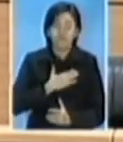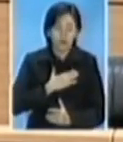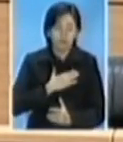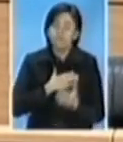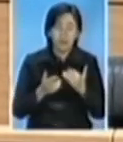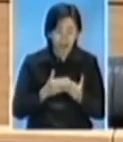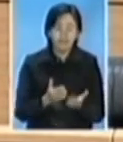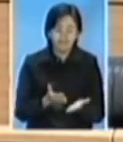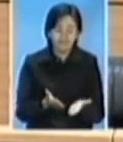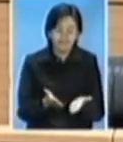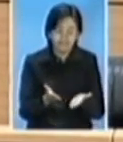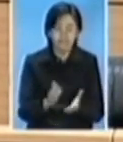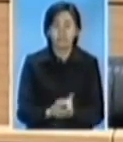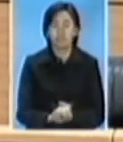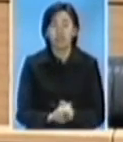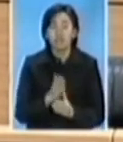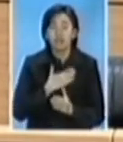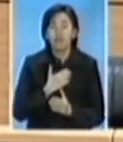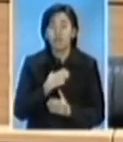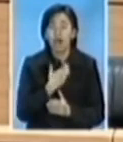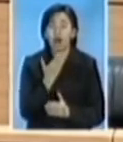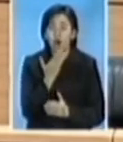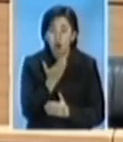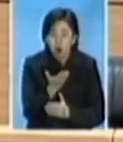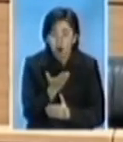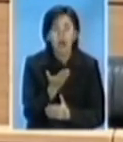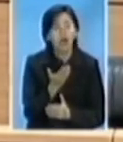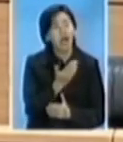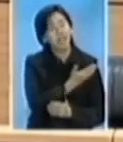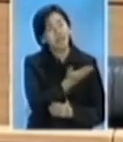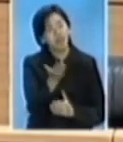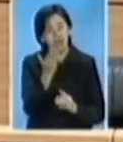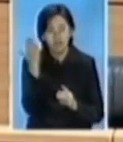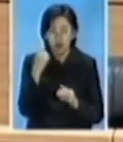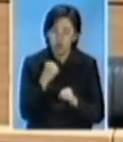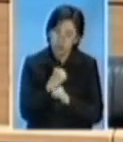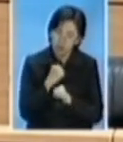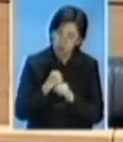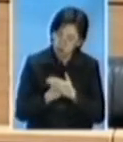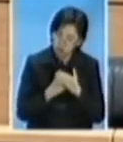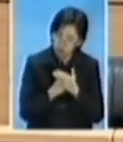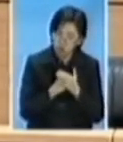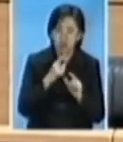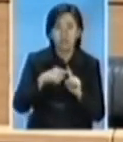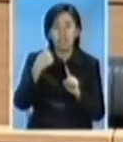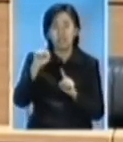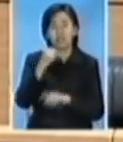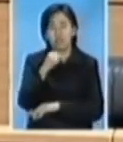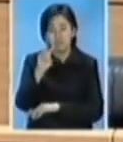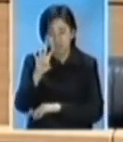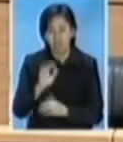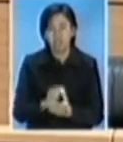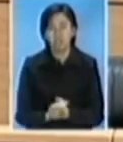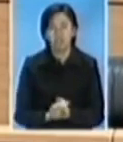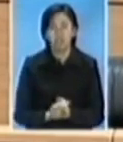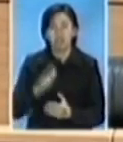สิกรรมแต่ผมอยากจะเรียกร้องเนื้อนาบุญในจิตใจของท่านที่เคยร่วมต่อสู้กับประชาชนเมื่อ14ตุลา